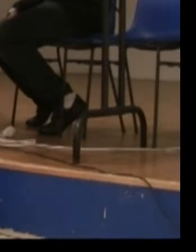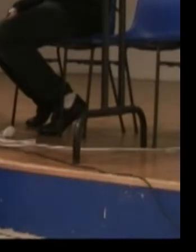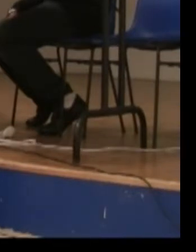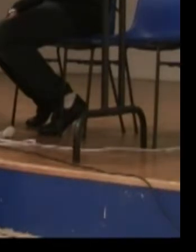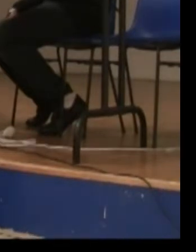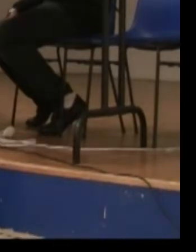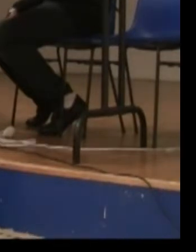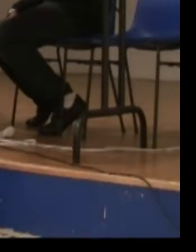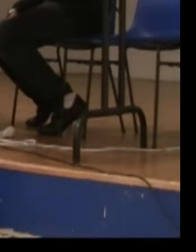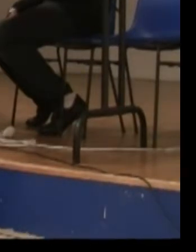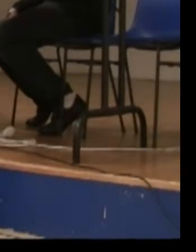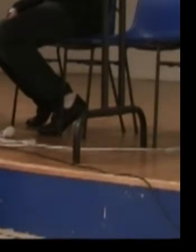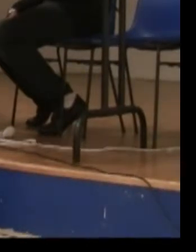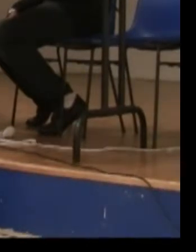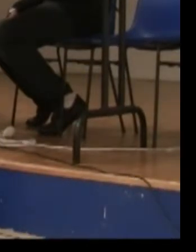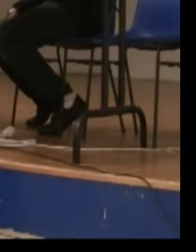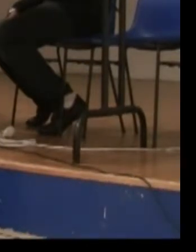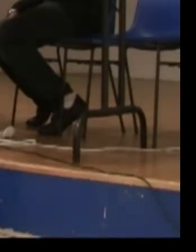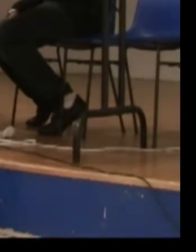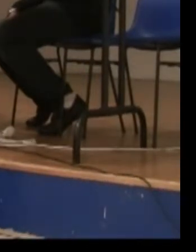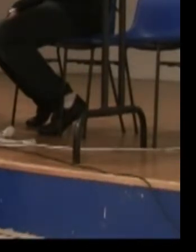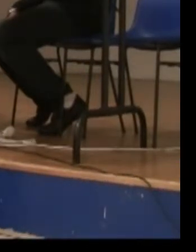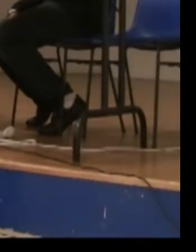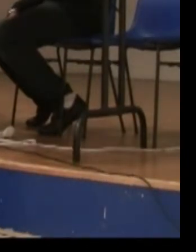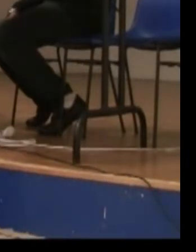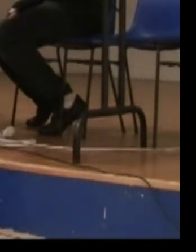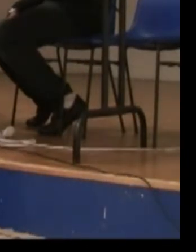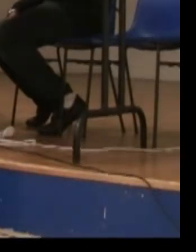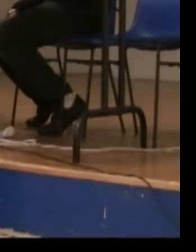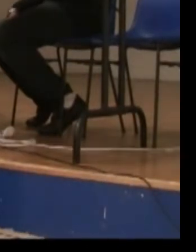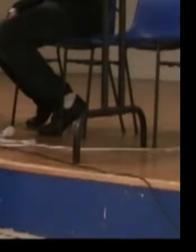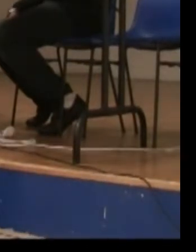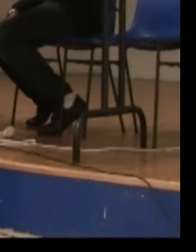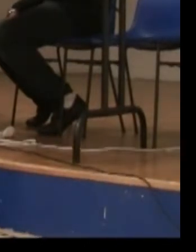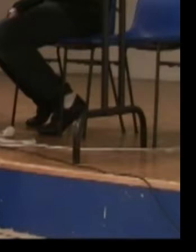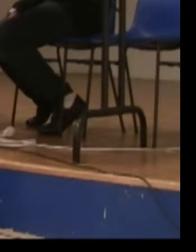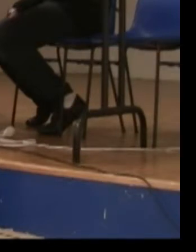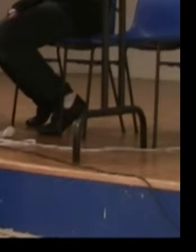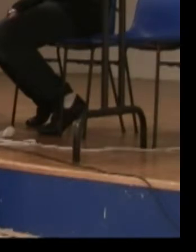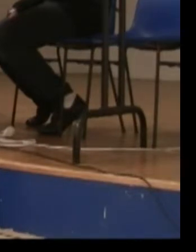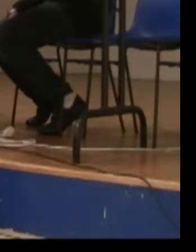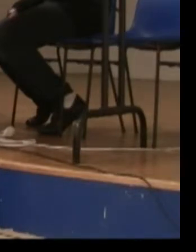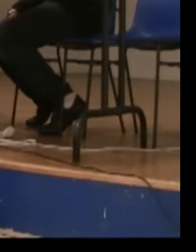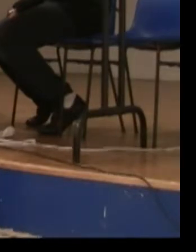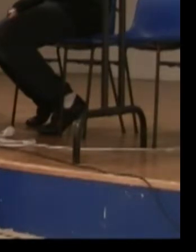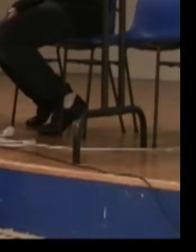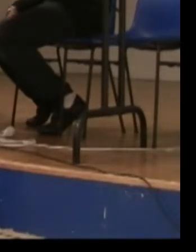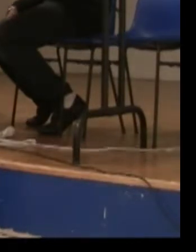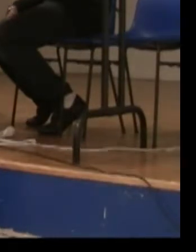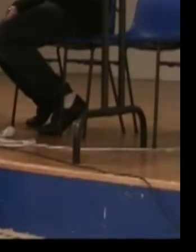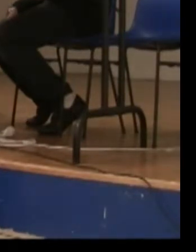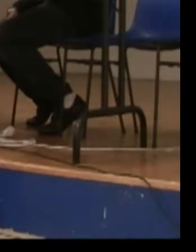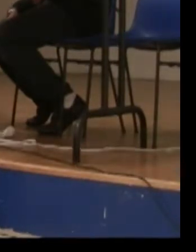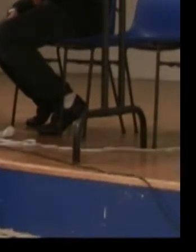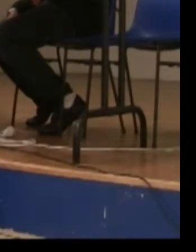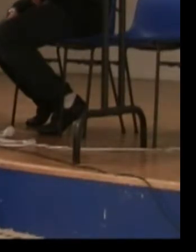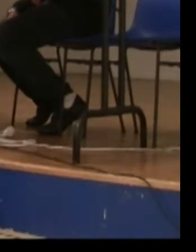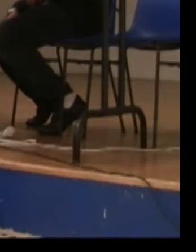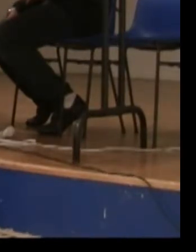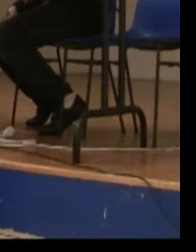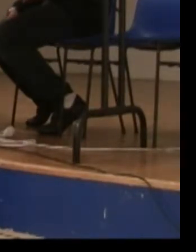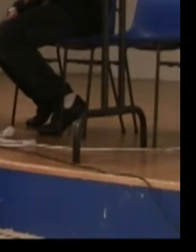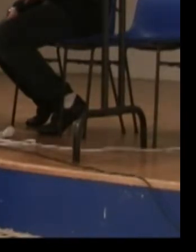la... Voilà, comme je vous disais, consommer toujours plus. Alors, en gros, on laisse libre